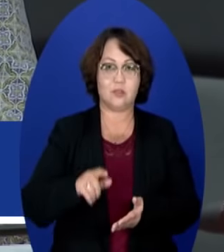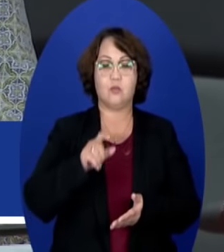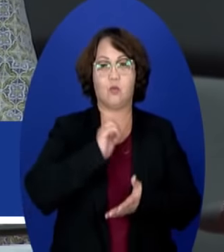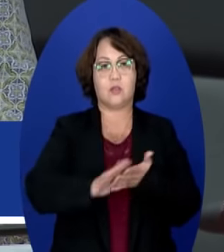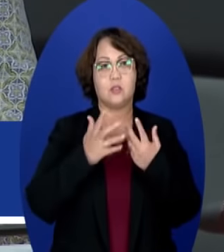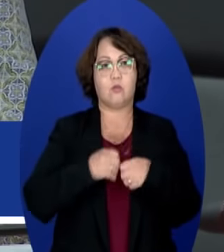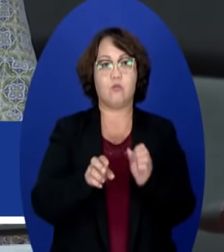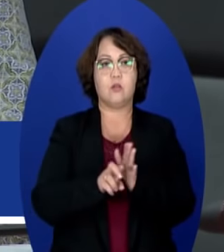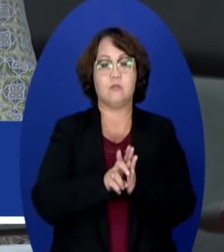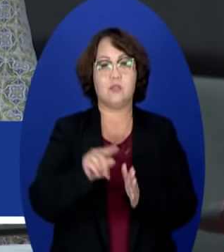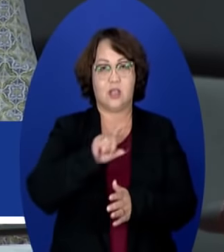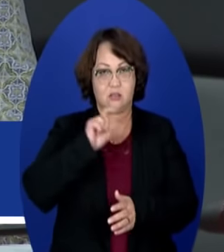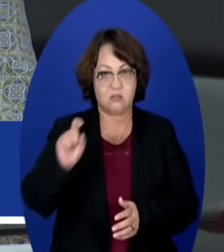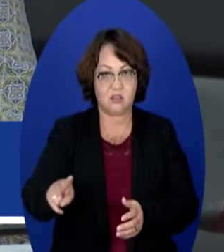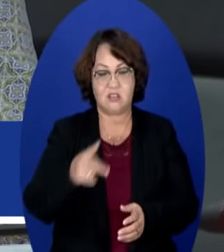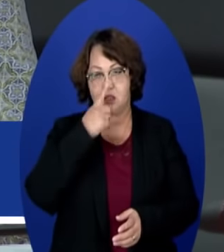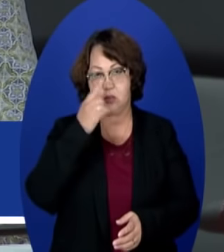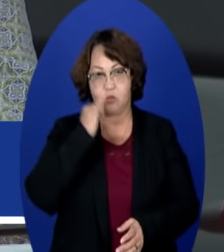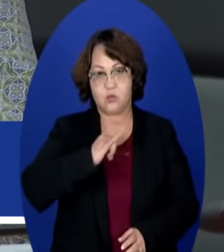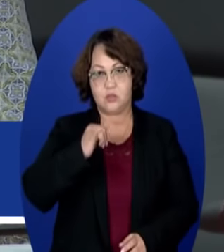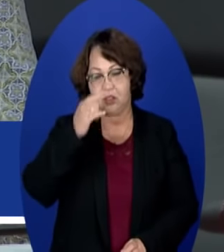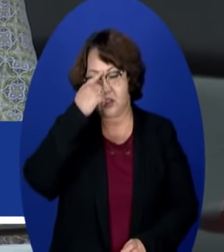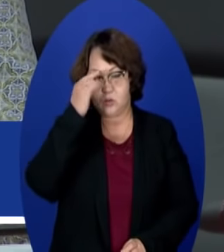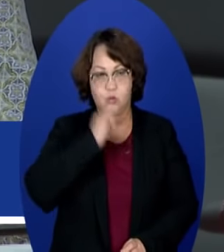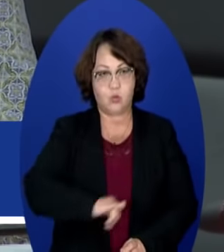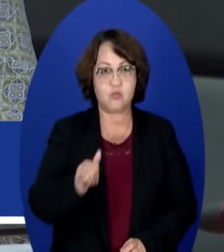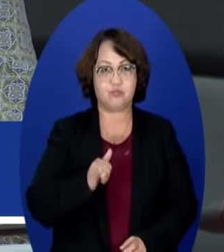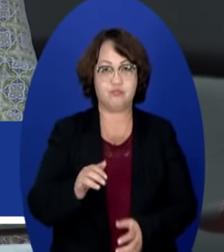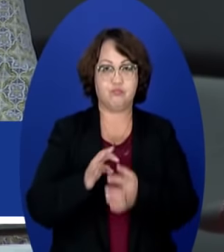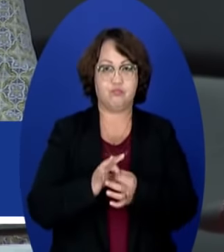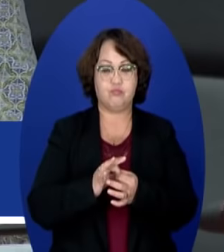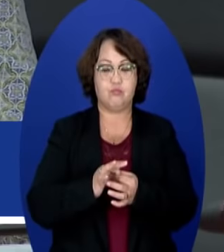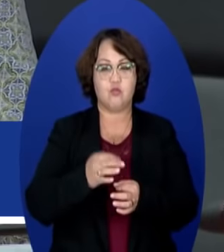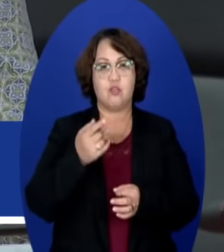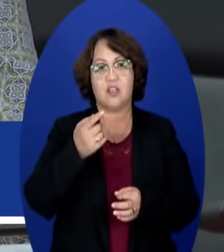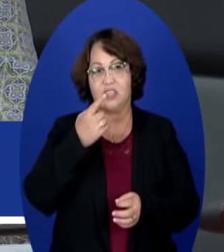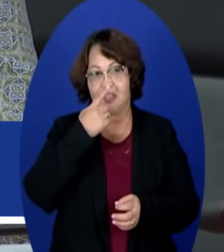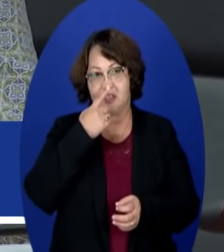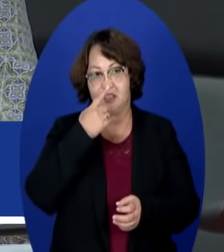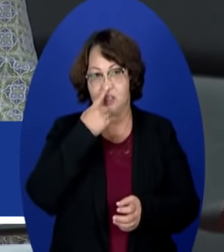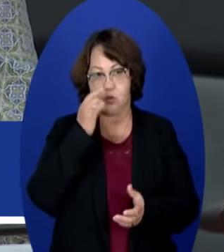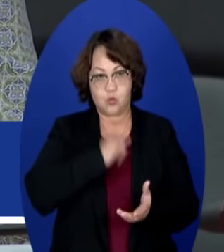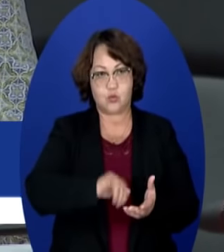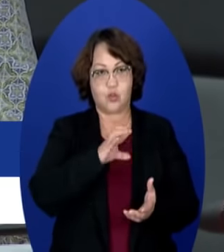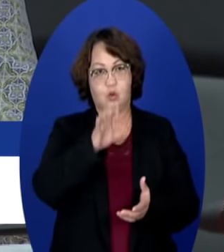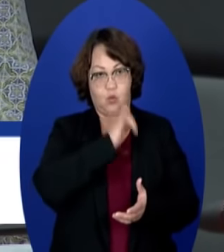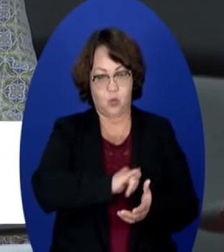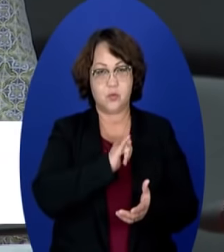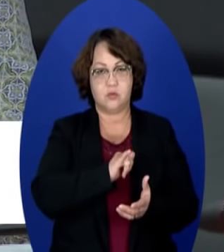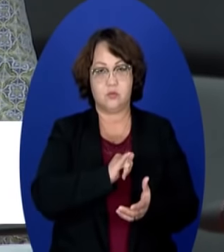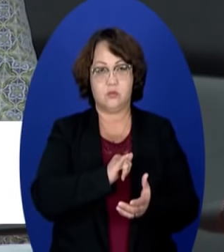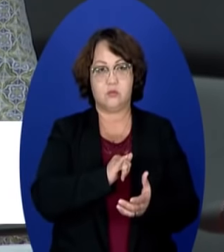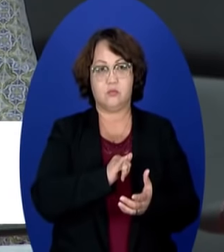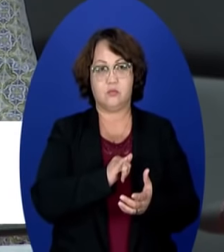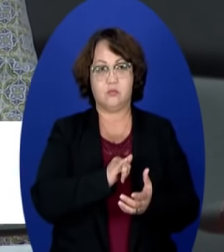харж байгаа. Энэ итгэг хятад улс орсон. За манай худалдааны гол хоёр түнш хятад одоо Солонгос улс энэ бүгд найрамдах